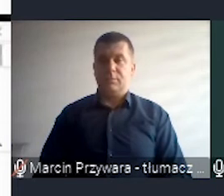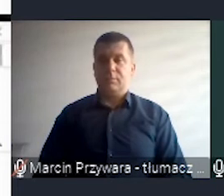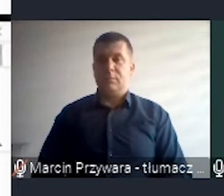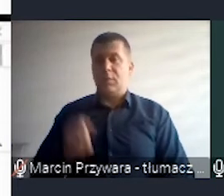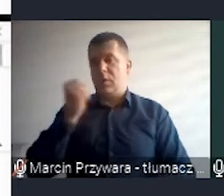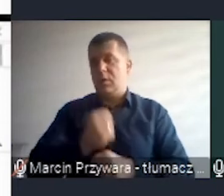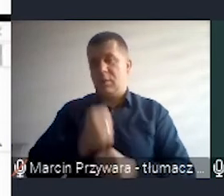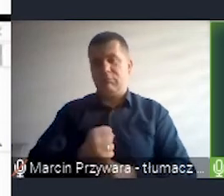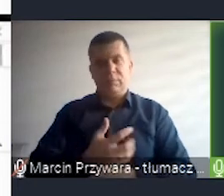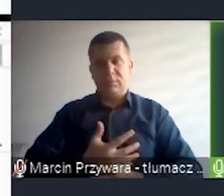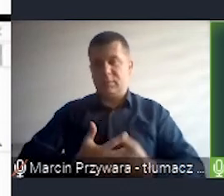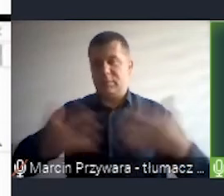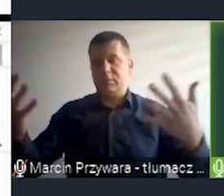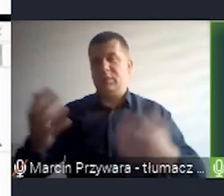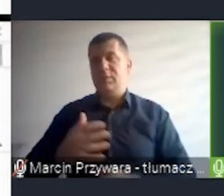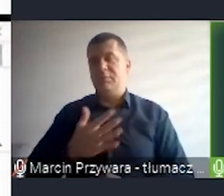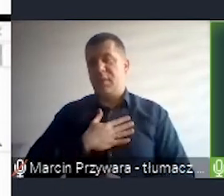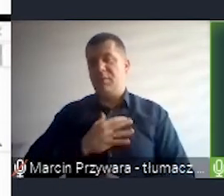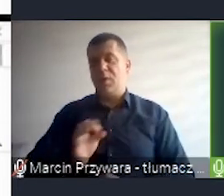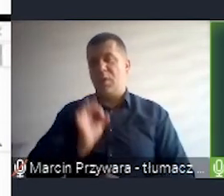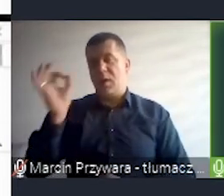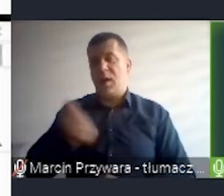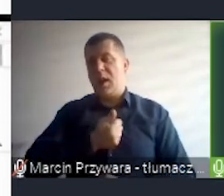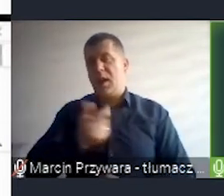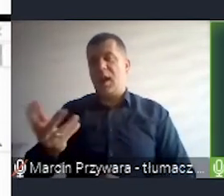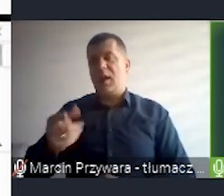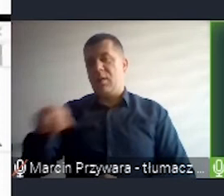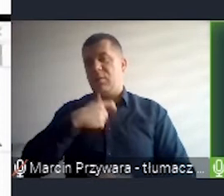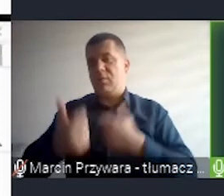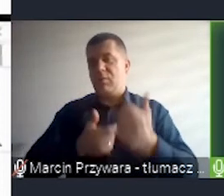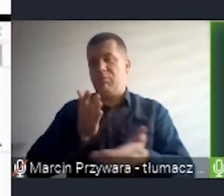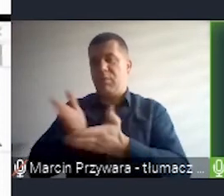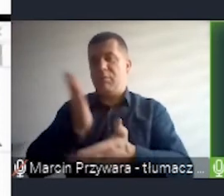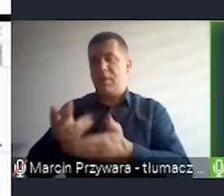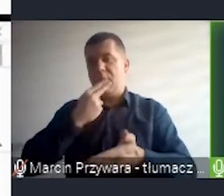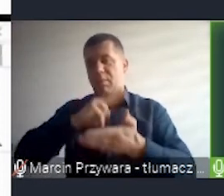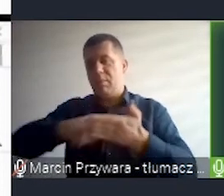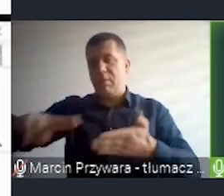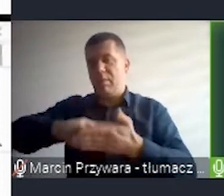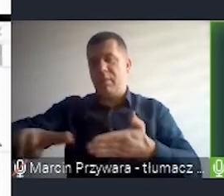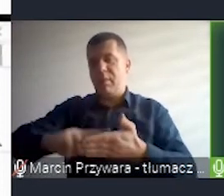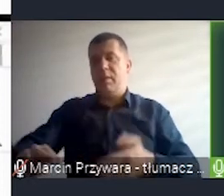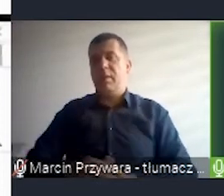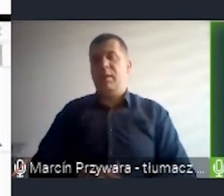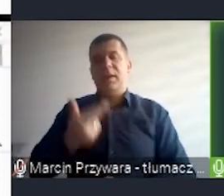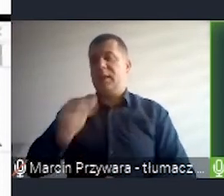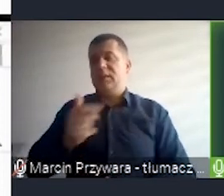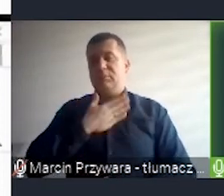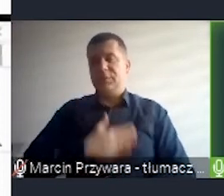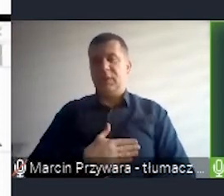Syzyfowa praca, tyle mogę Państwu powiedzieć. Miałem okazję to z kilkoma beneficjentami robić, pomagać im w tym. Nic